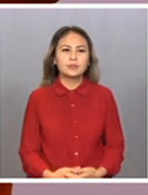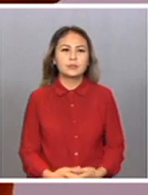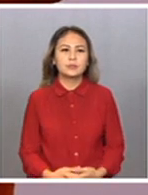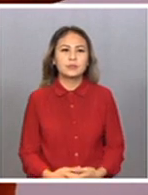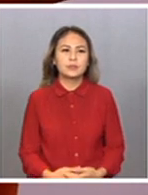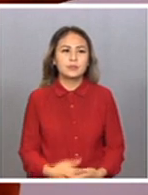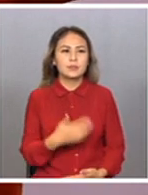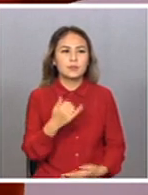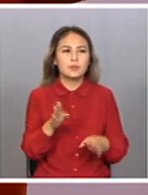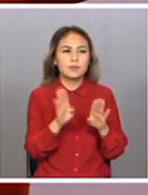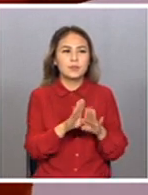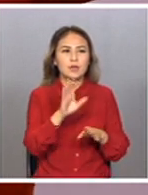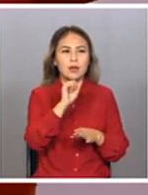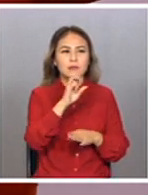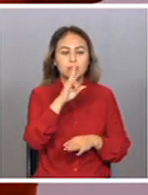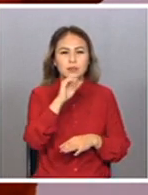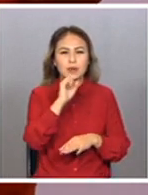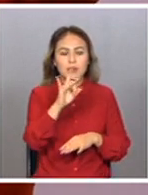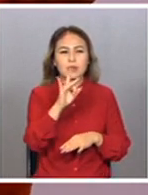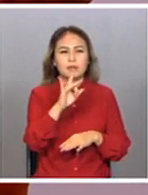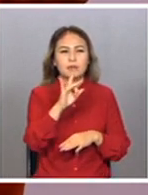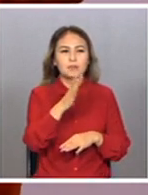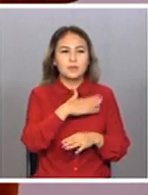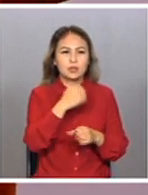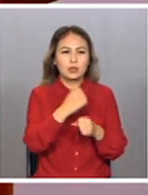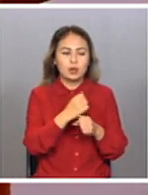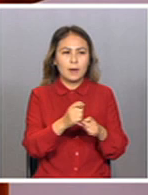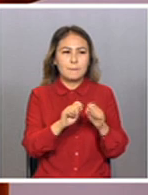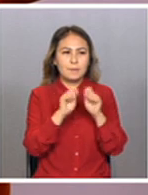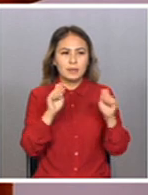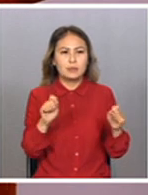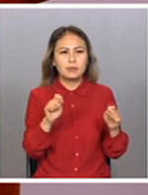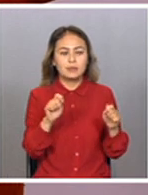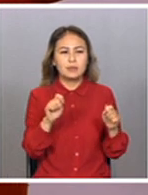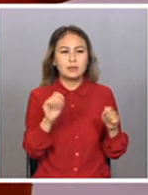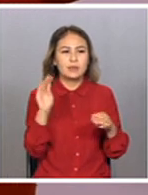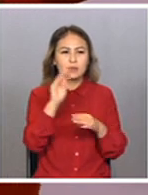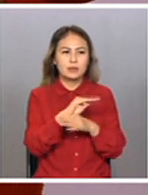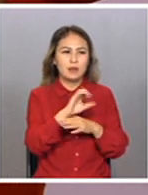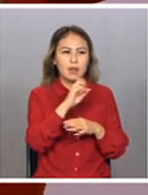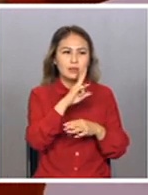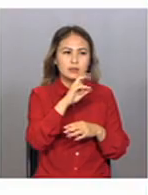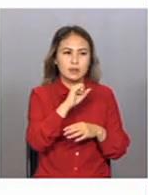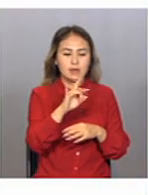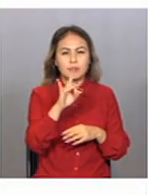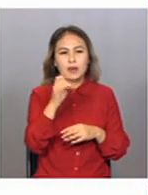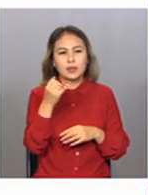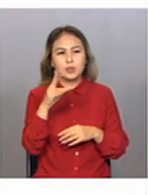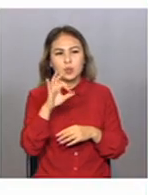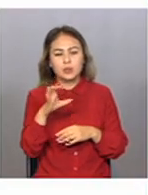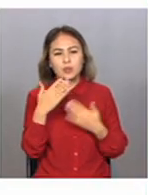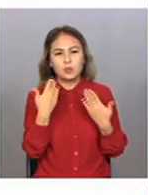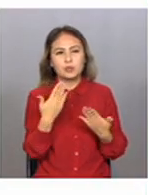келесі кейіпкерлеріне тоқталайық. Біздің құраған мәтіннің кейіпкері әрине Аңсар мен Айдос. Ал